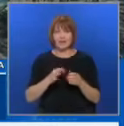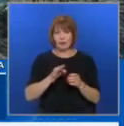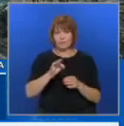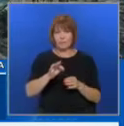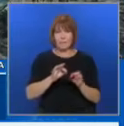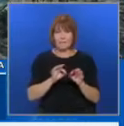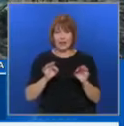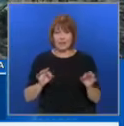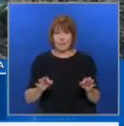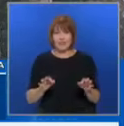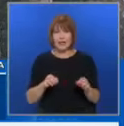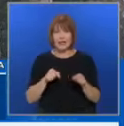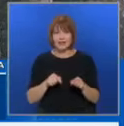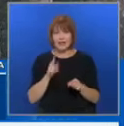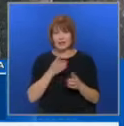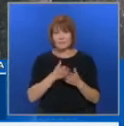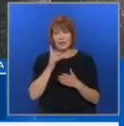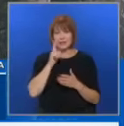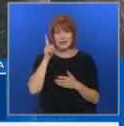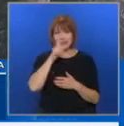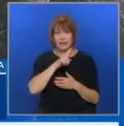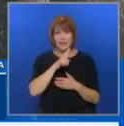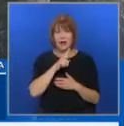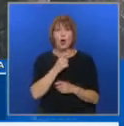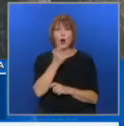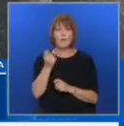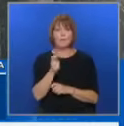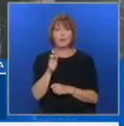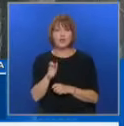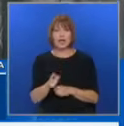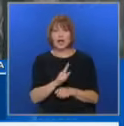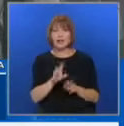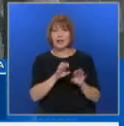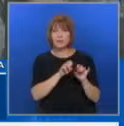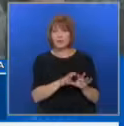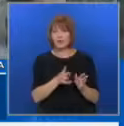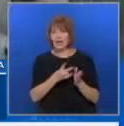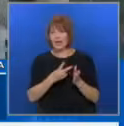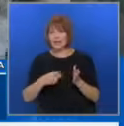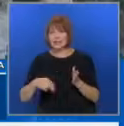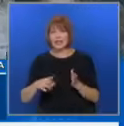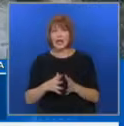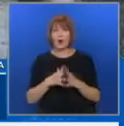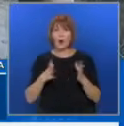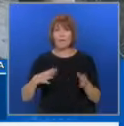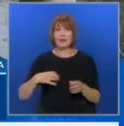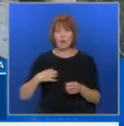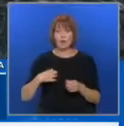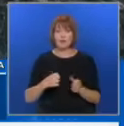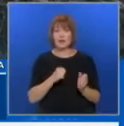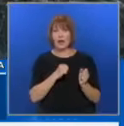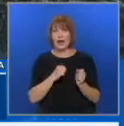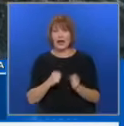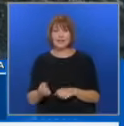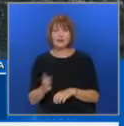а днес през целия ден огнеборци не позволиха той да излезе от периметъра. Най-голямата опасност беше в късния